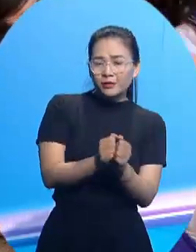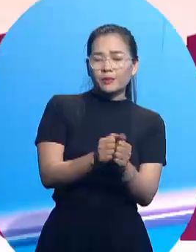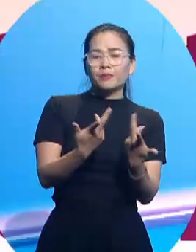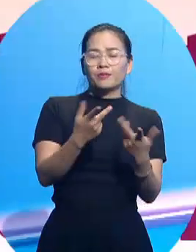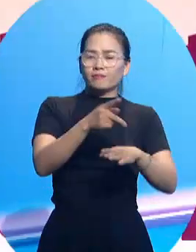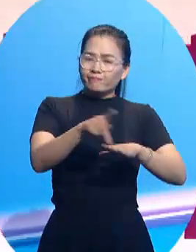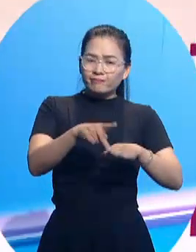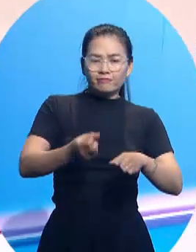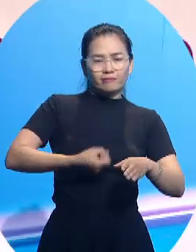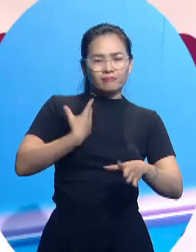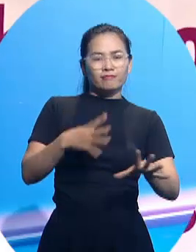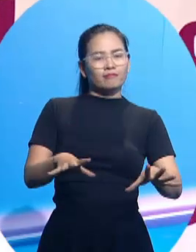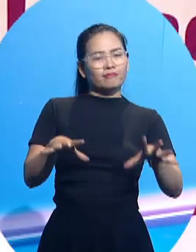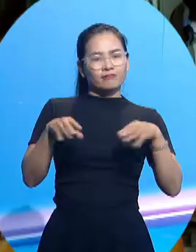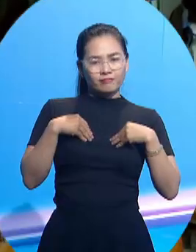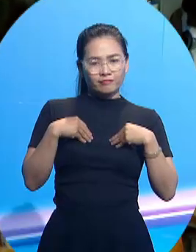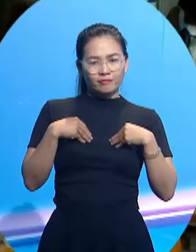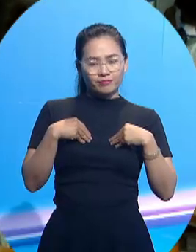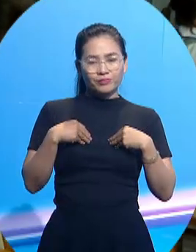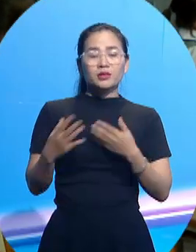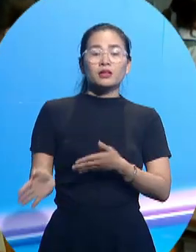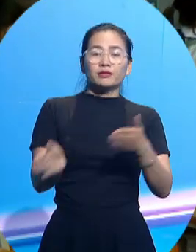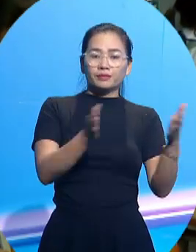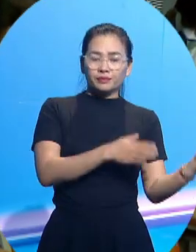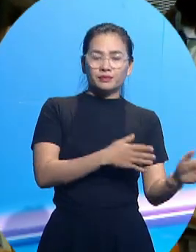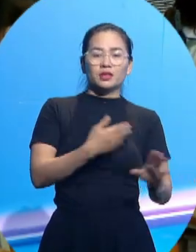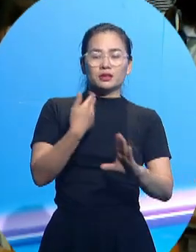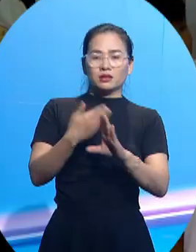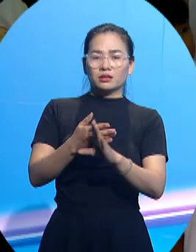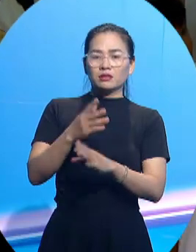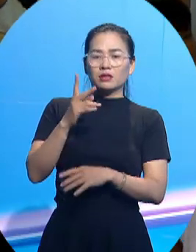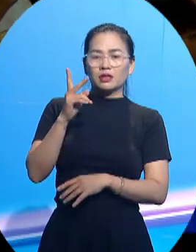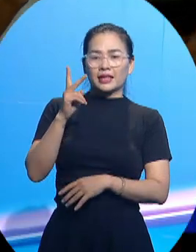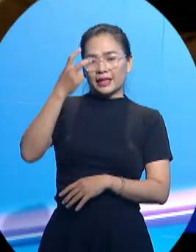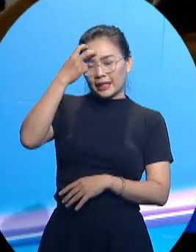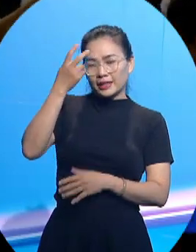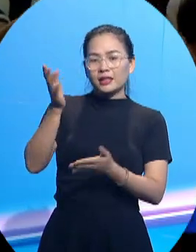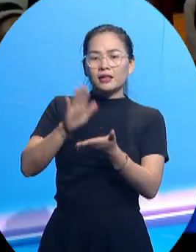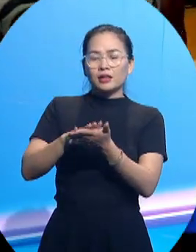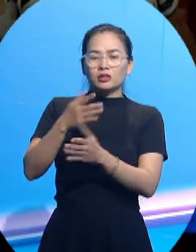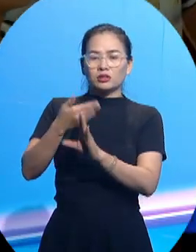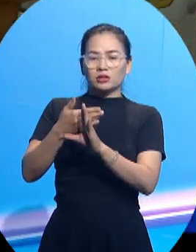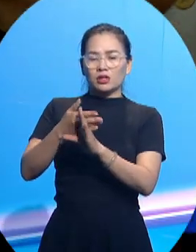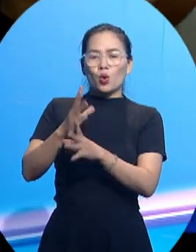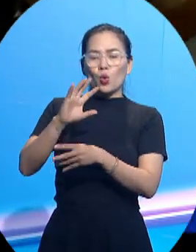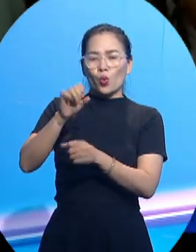chương trình giáo dục phổ thông 2018. Song song với trường tiểu học Hòa Hội Tây Ninh, trường Trung học Phổ thông Nguyễn